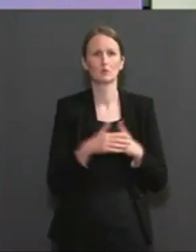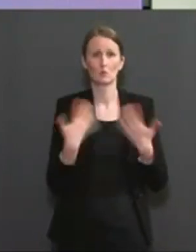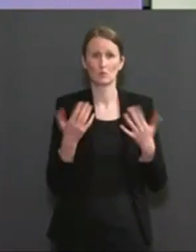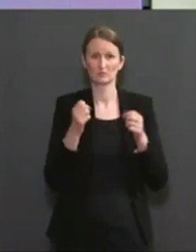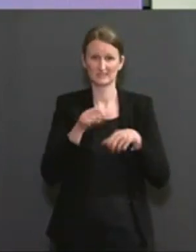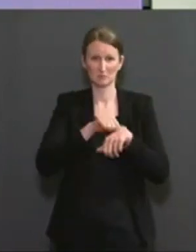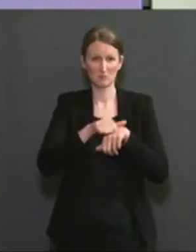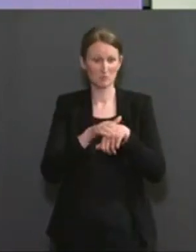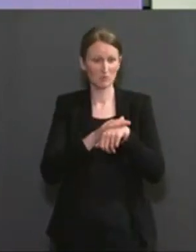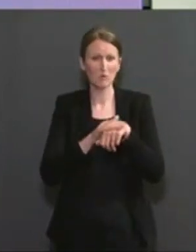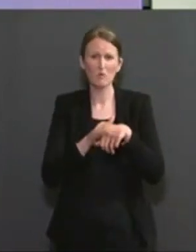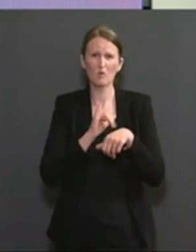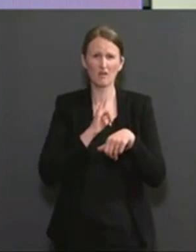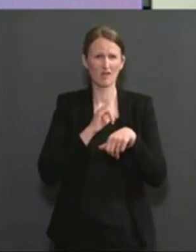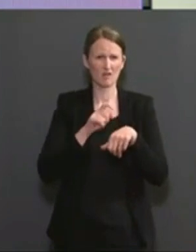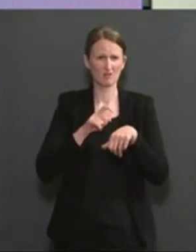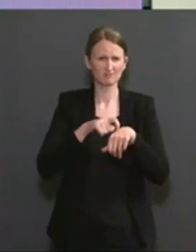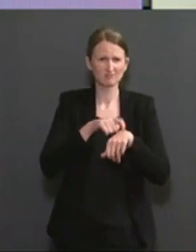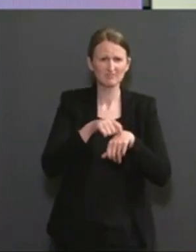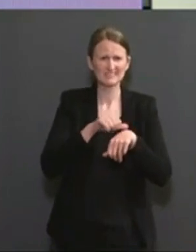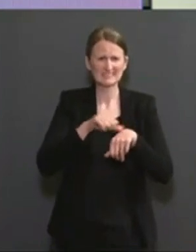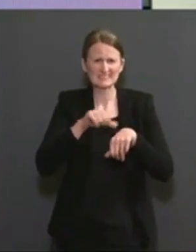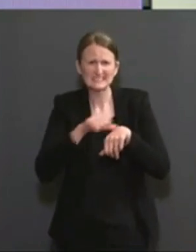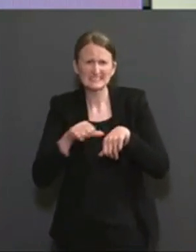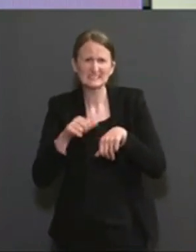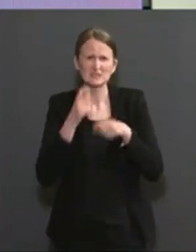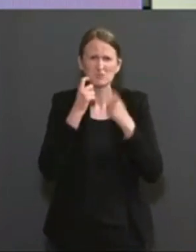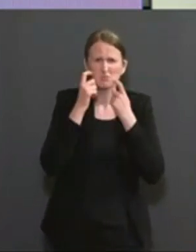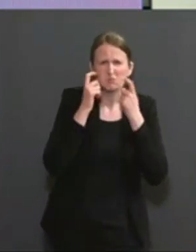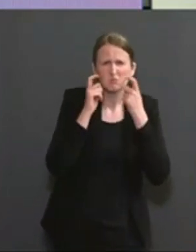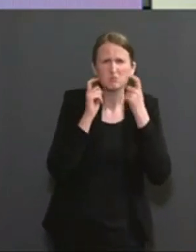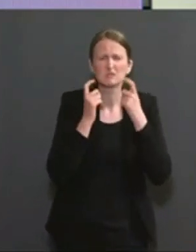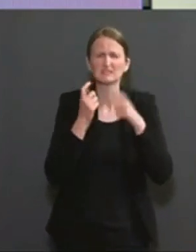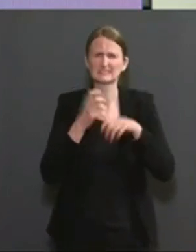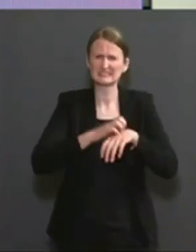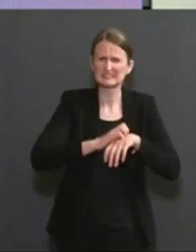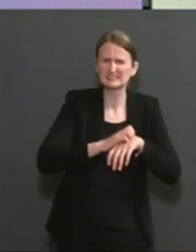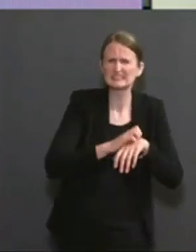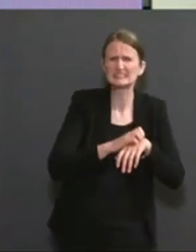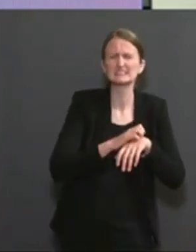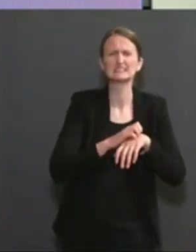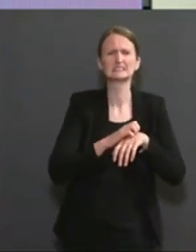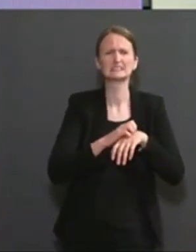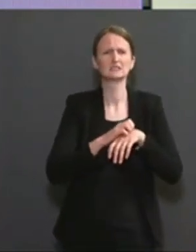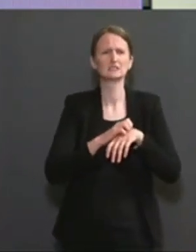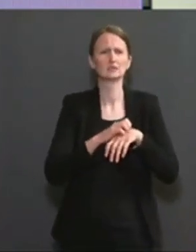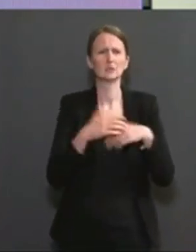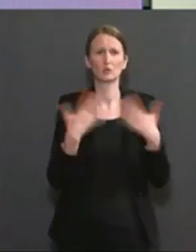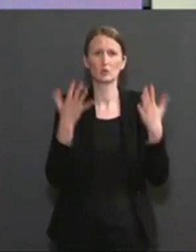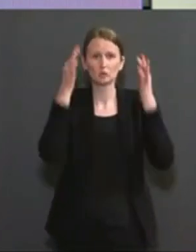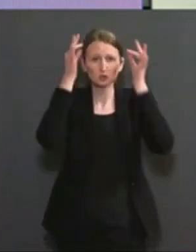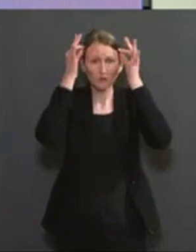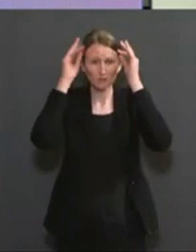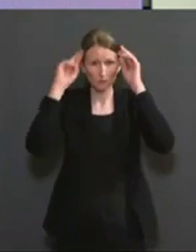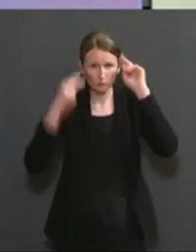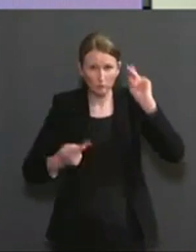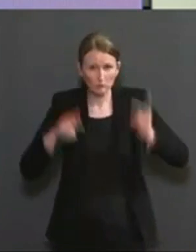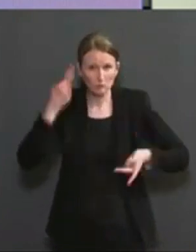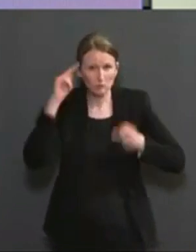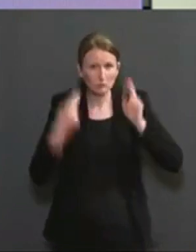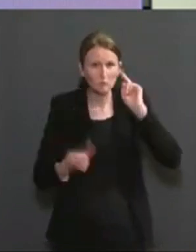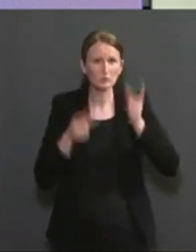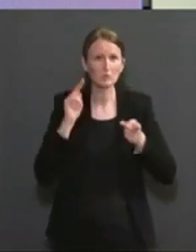type engelure, éruption, et certaines personnes décrivent la perte de cheveux.